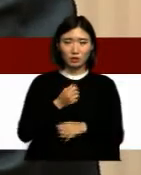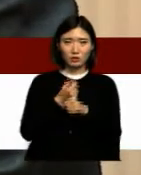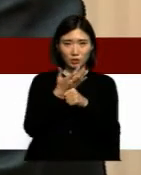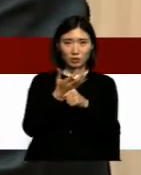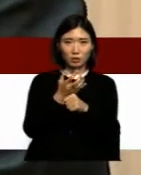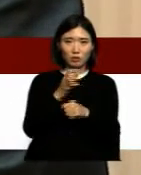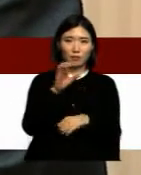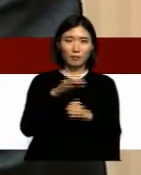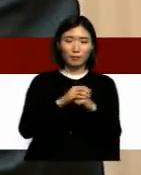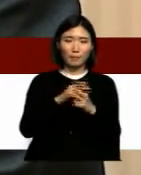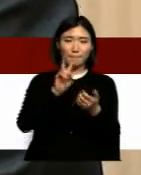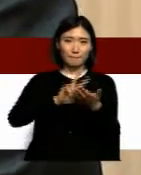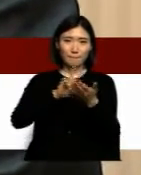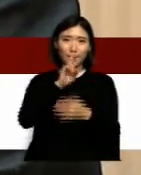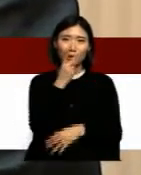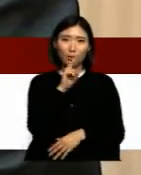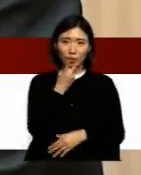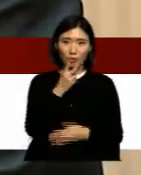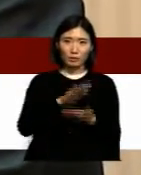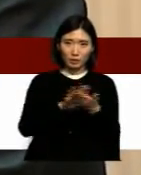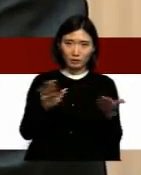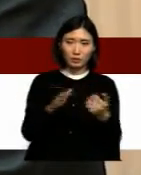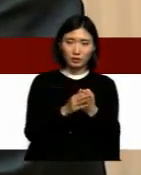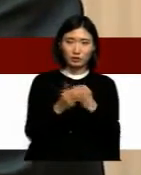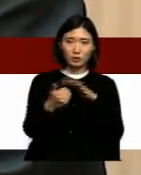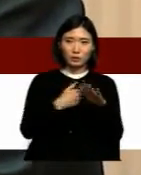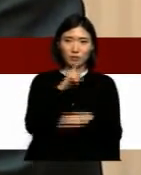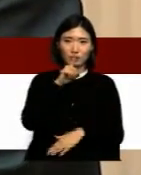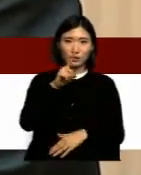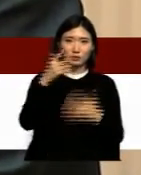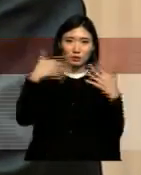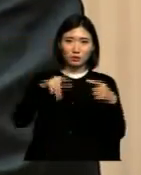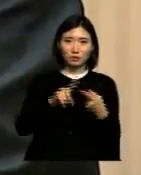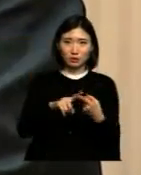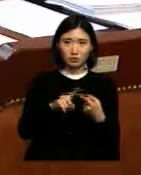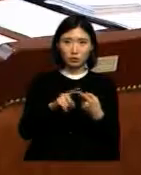하겠습니다. 아까 말씀하신 사항에 대해서 동의를 합니다.